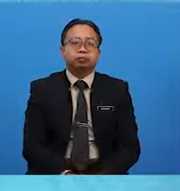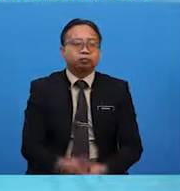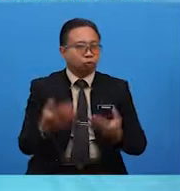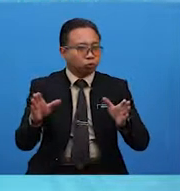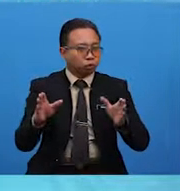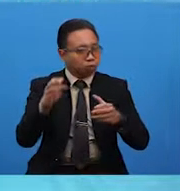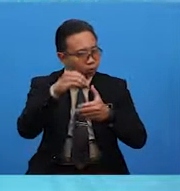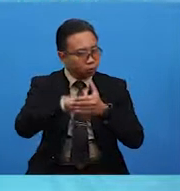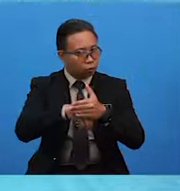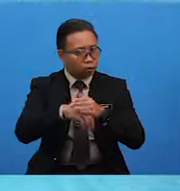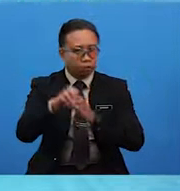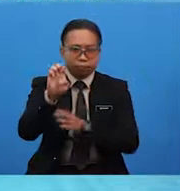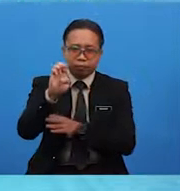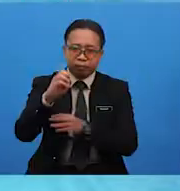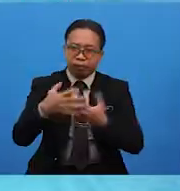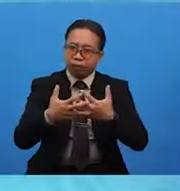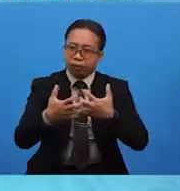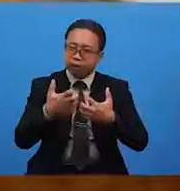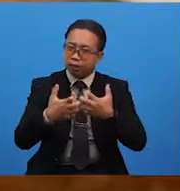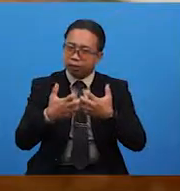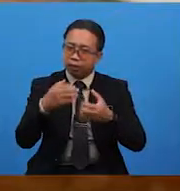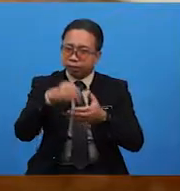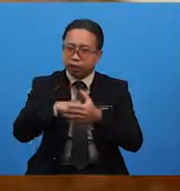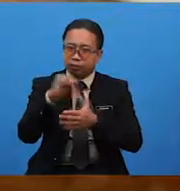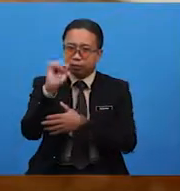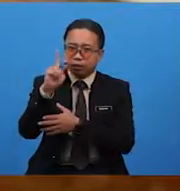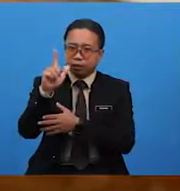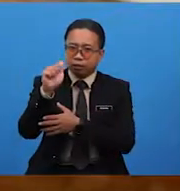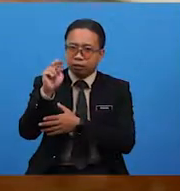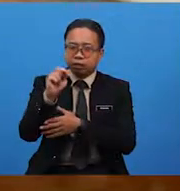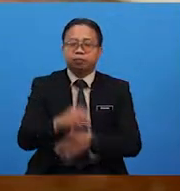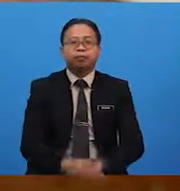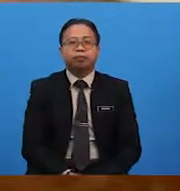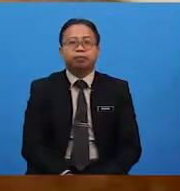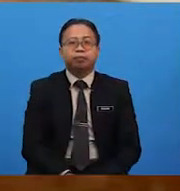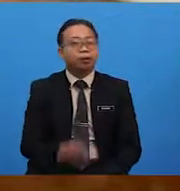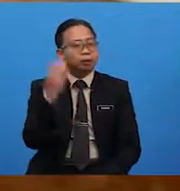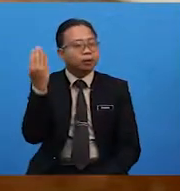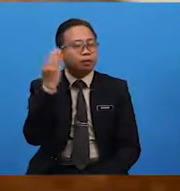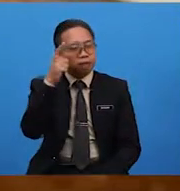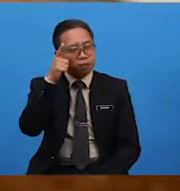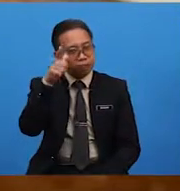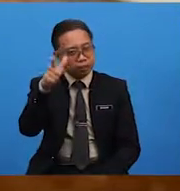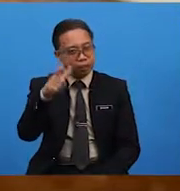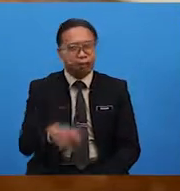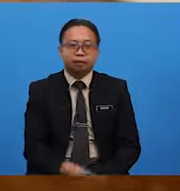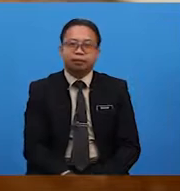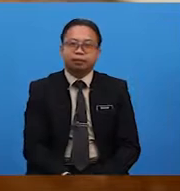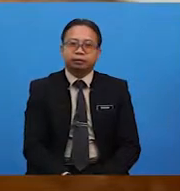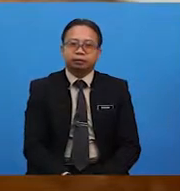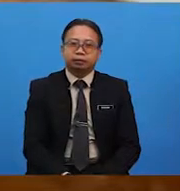menerapkan proses mekanik dalam seni Paypal oh yang ini pun bias lihai Nggak tahulah kita gerai